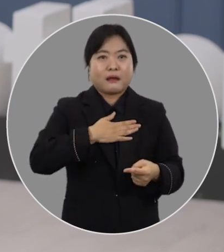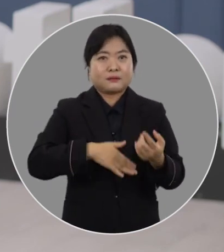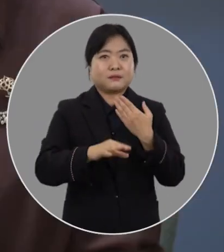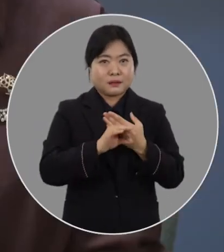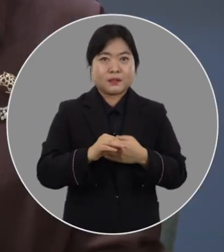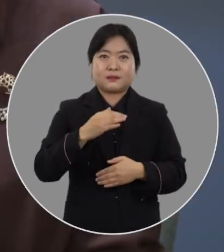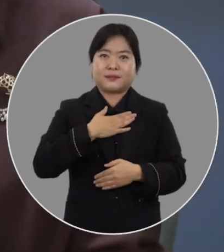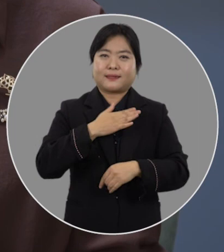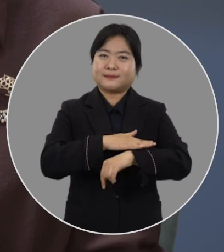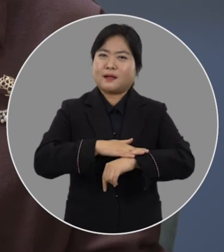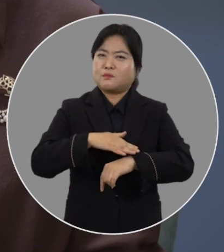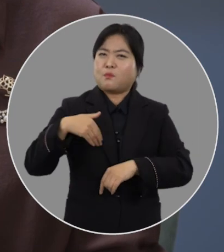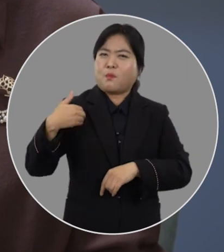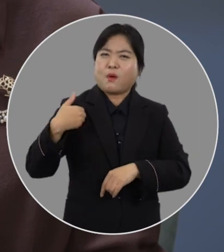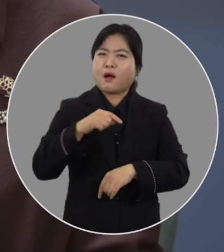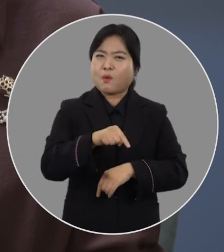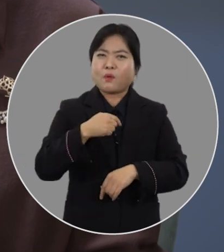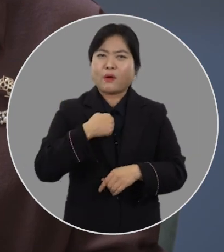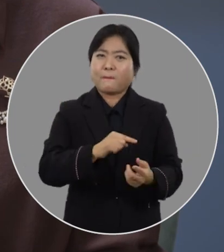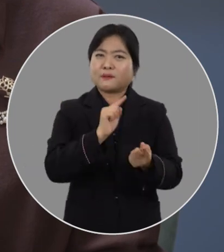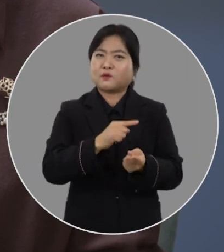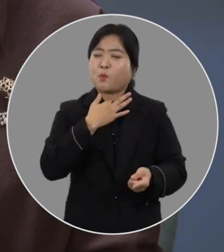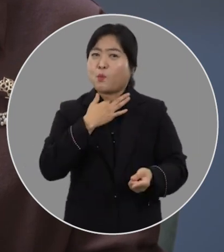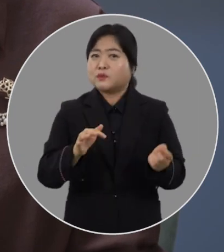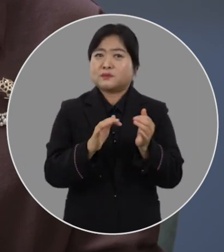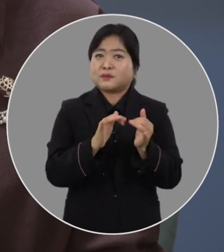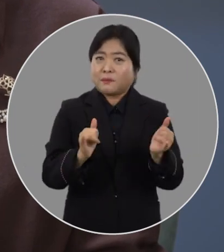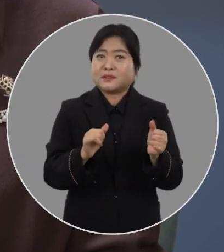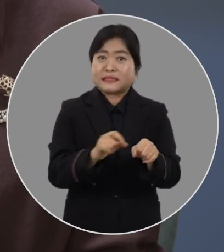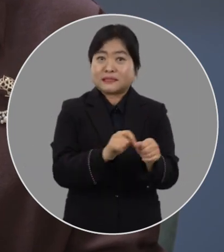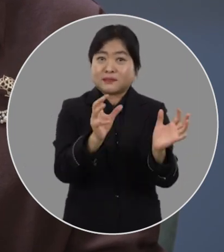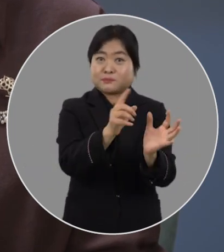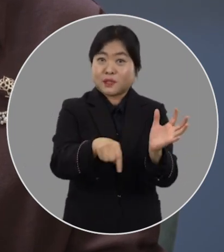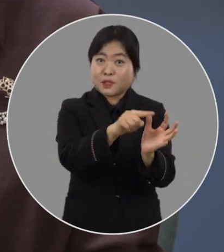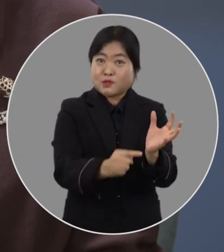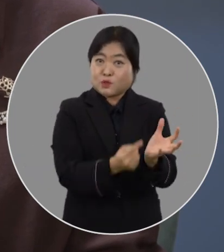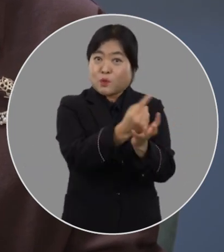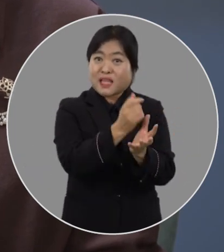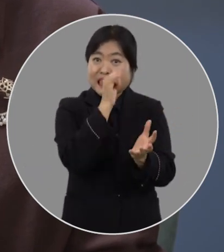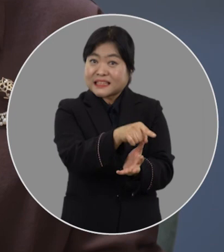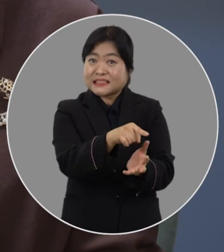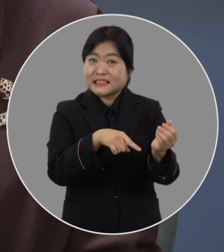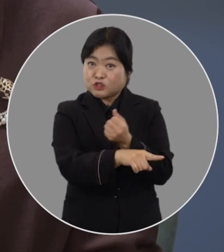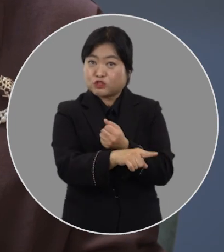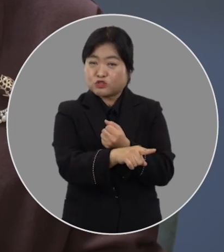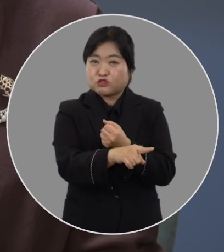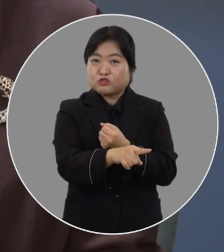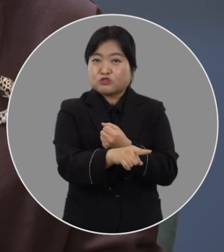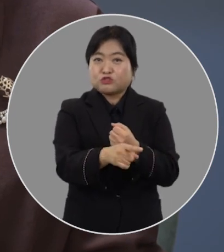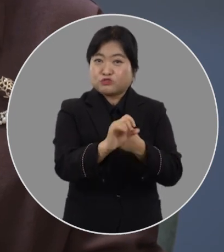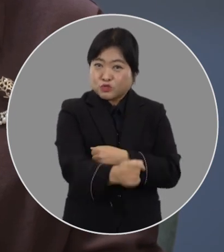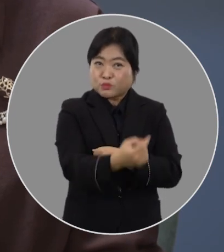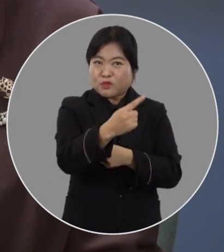인지한다면 내가 잘 알지 못하고 내가 만나본 적이 없는 사람이 특정 집단에 속한다는 이유만으로 그